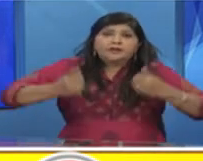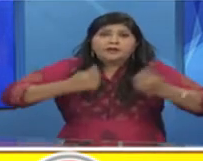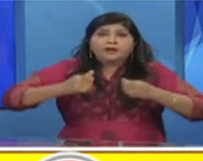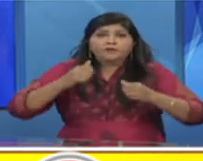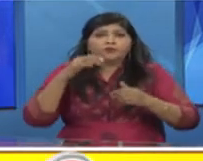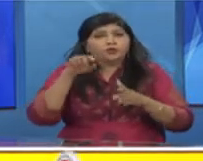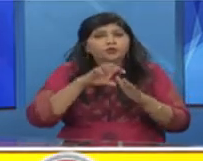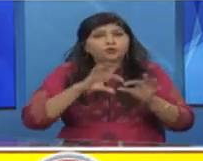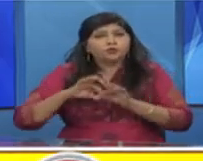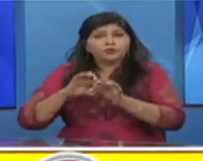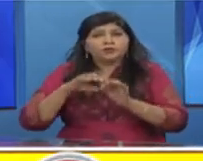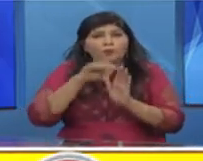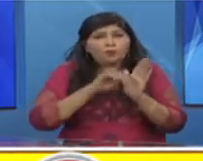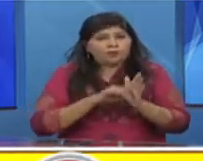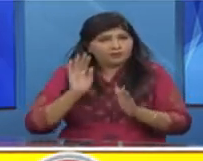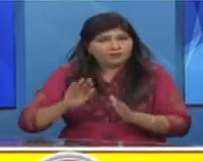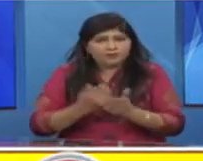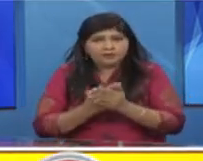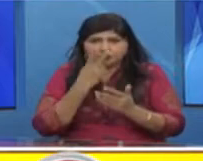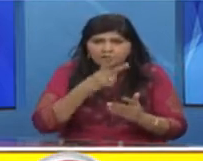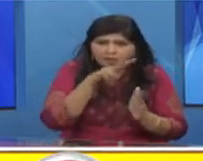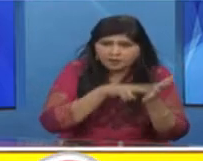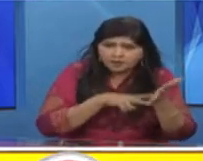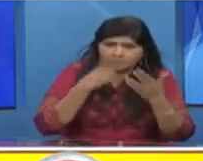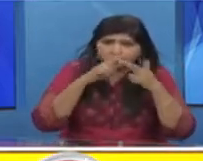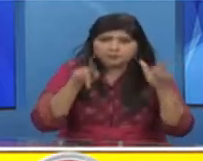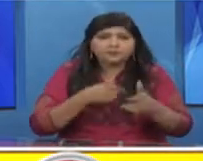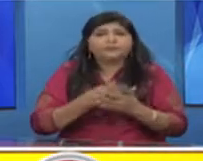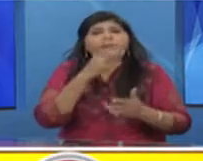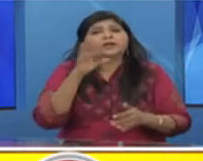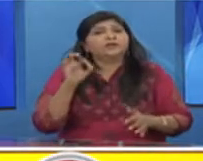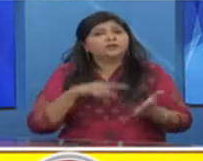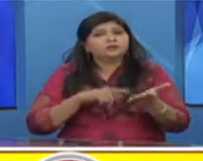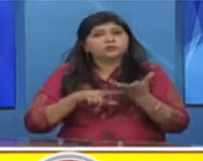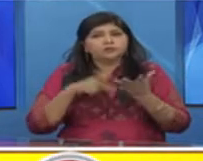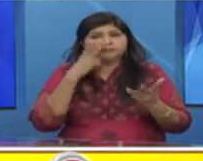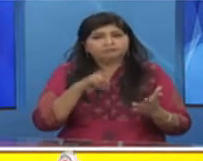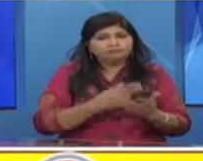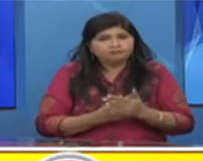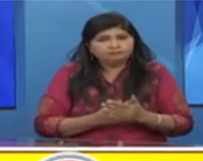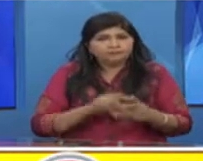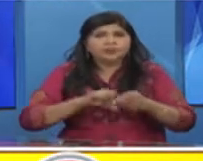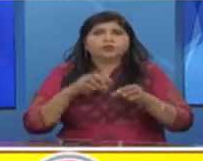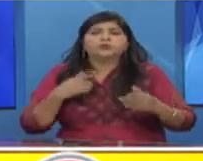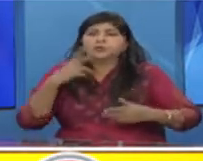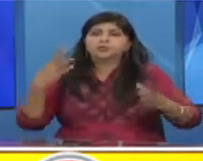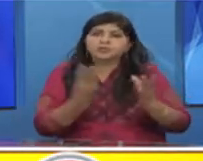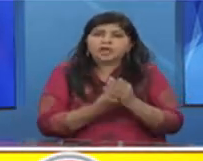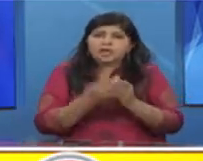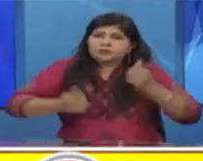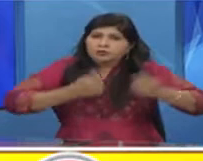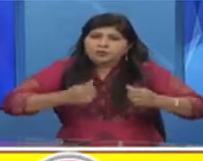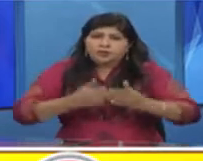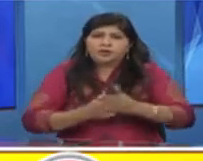आयोजन होना है। मुझे उम्मीद है कि आप सब 31 अक्टूबर को जरूर दौड़ेंगे, भारत की एकता के